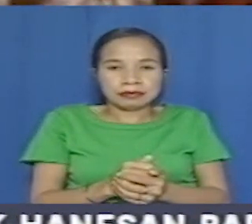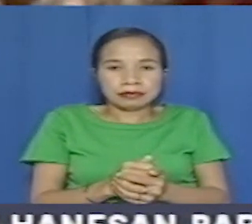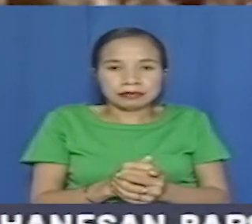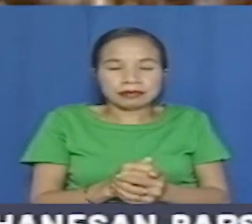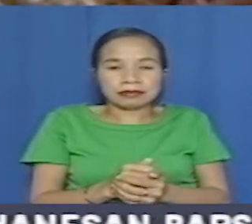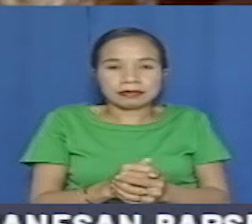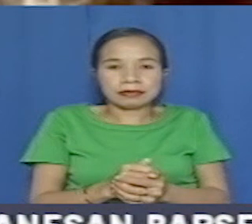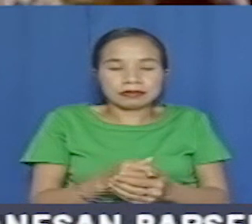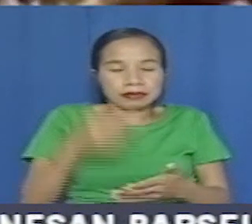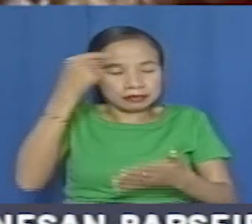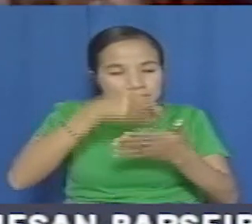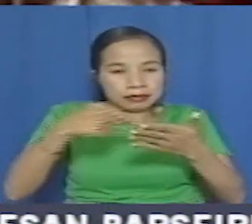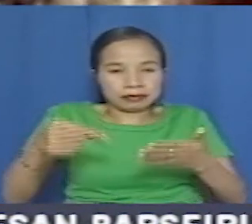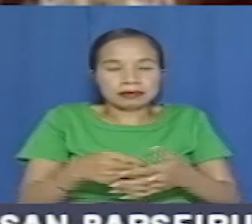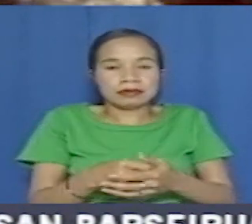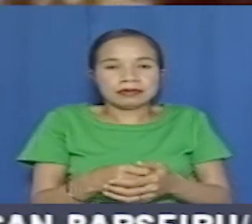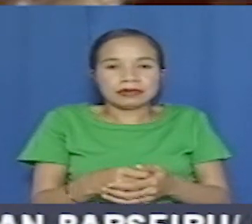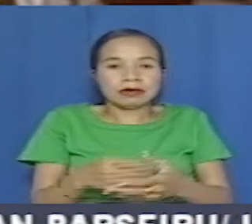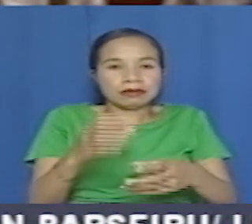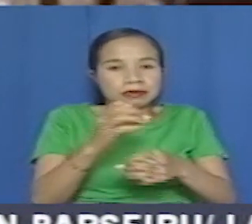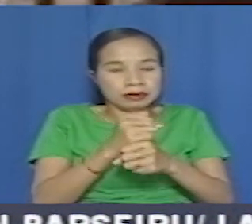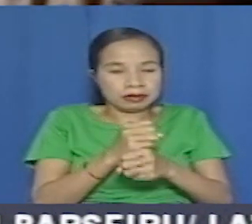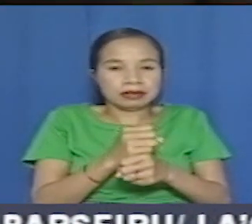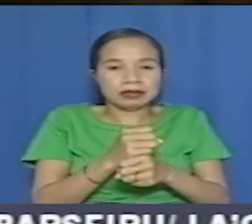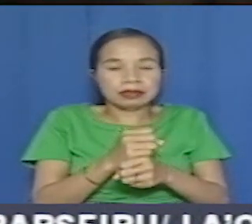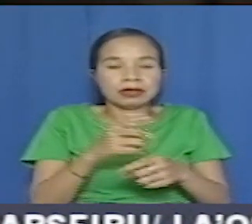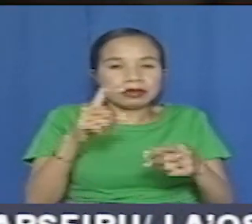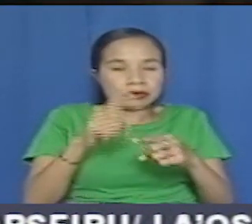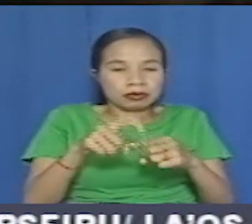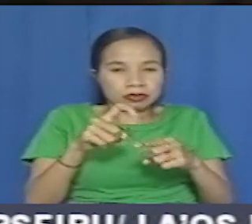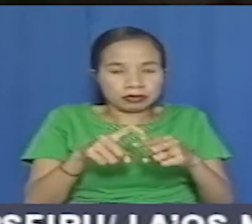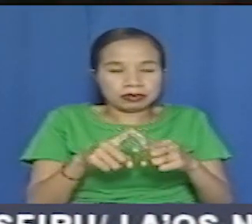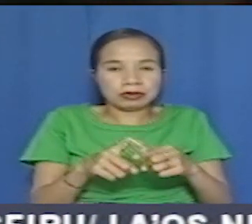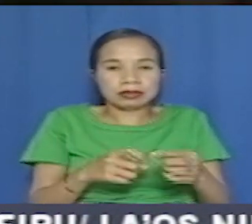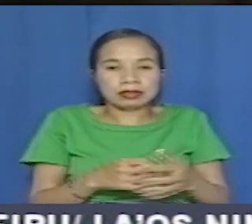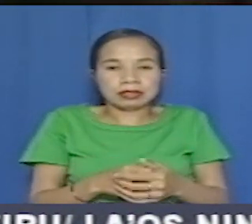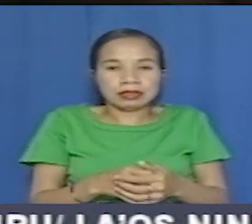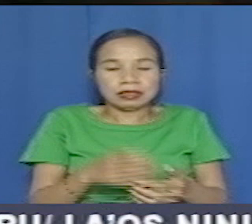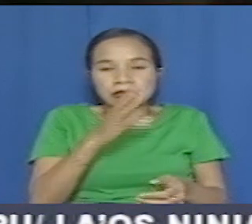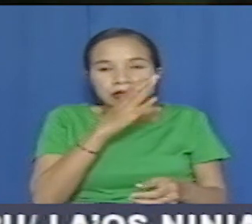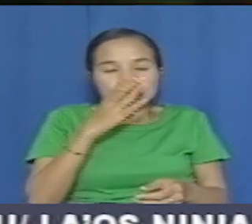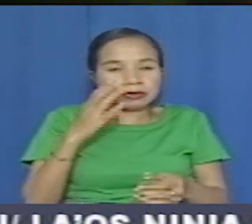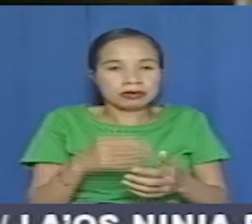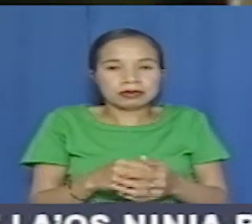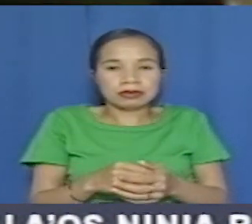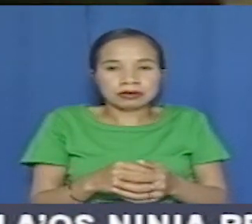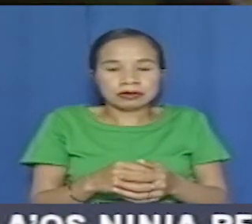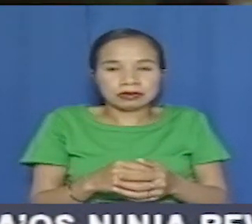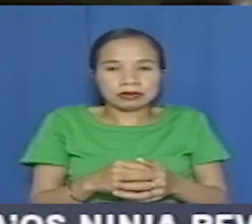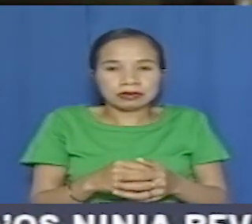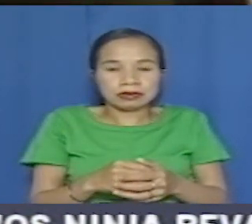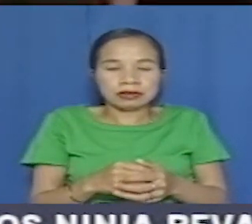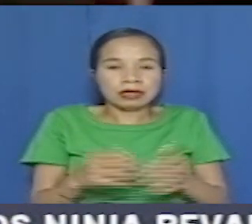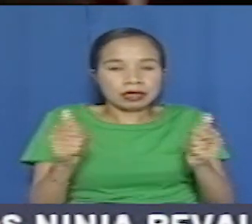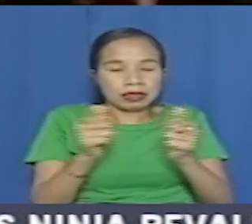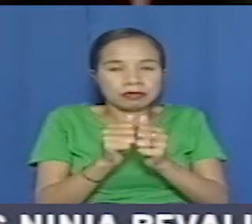Unisma Municipio Ainaru, João Reis iha Kolieta Koto ne hatete. Kotonebe Koileta iha tos cooperativa Hamutu Hectares Hat